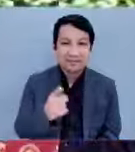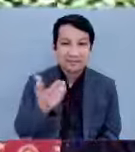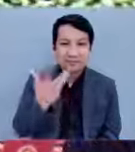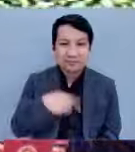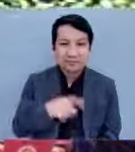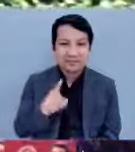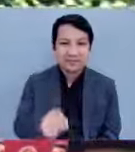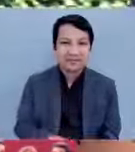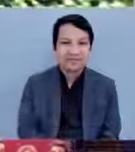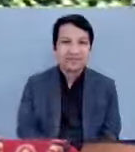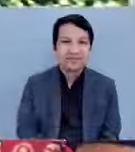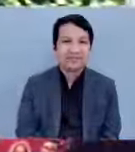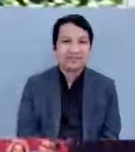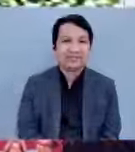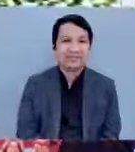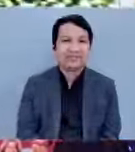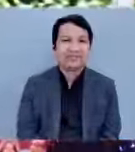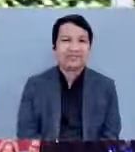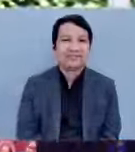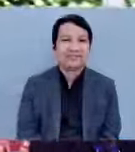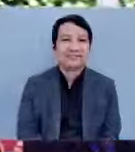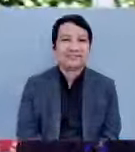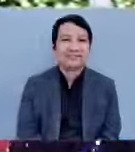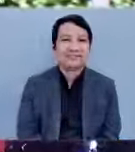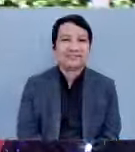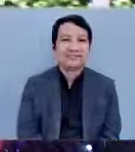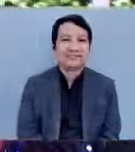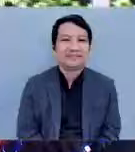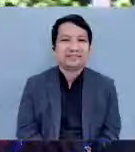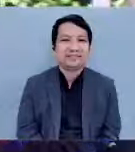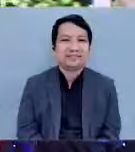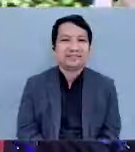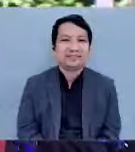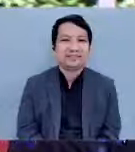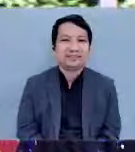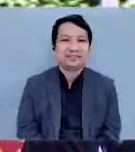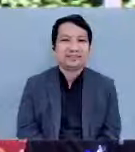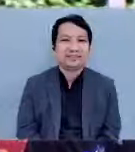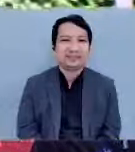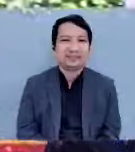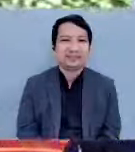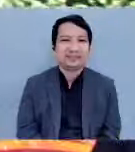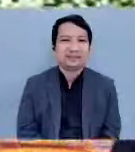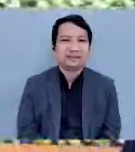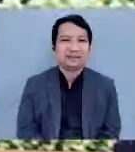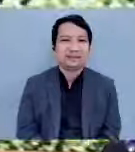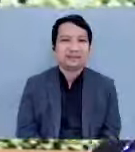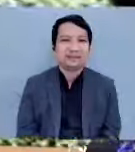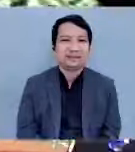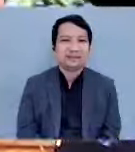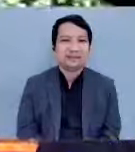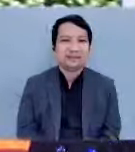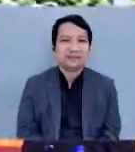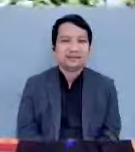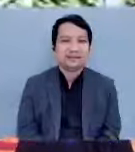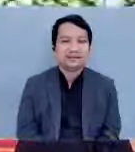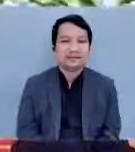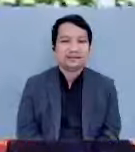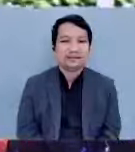programmer, hindi lang siya sa keyboard magaling yung kamay niya. Sobrang galing ah! Uy! Uy!